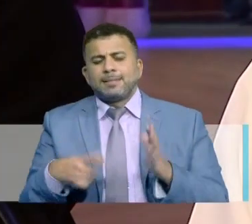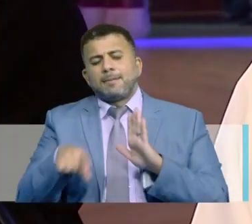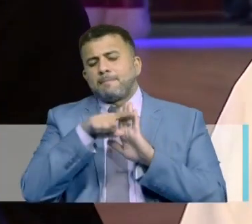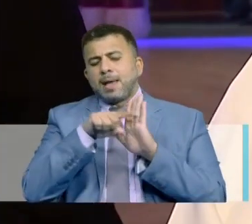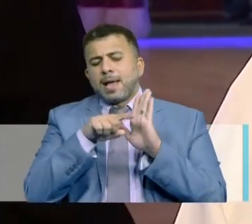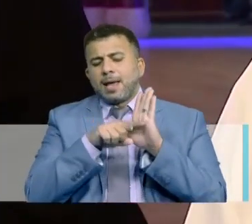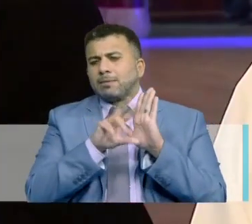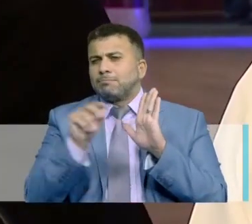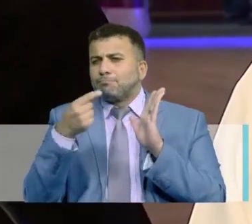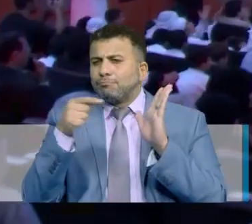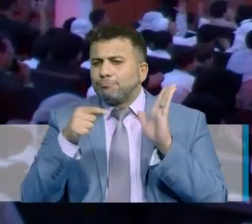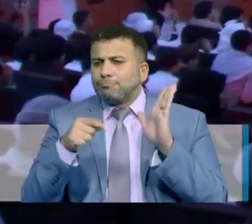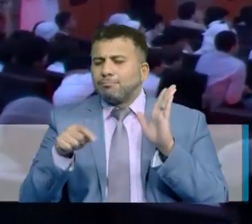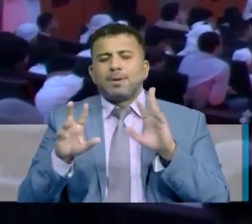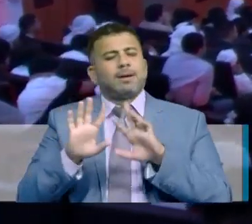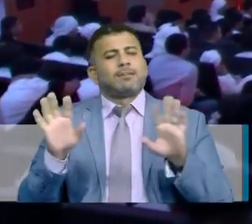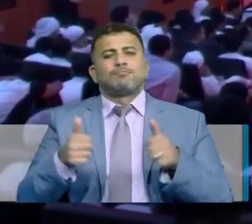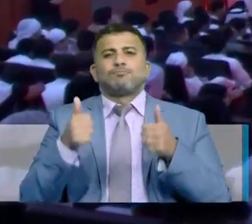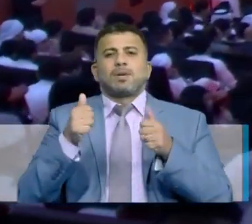يعني متفق عليها في اغلب المهرجانات.